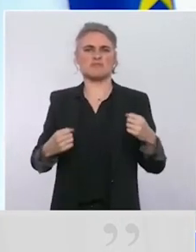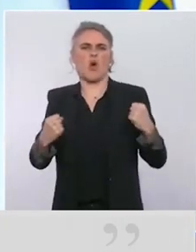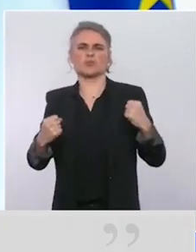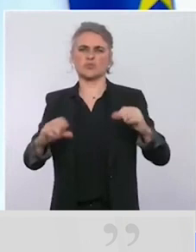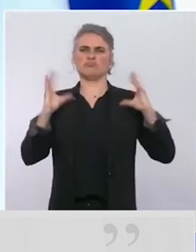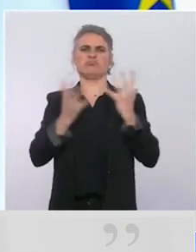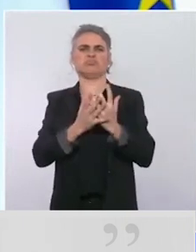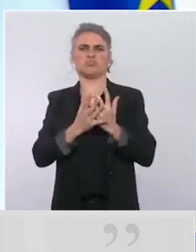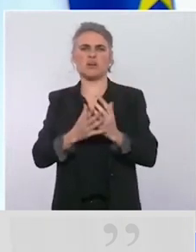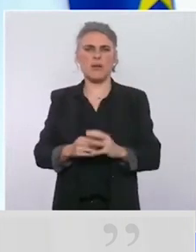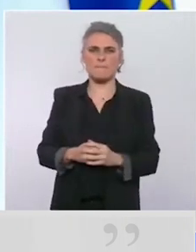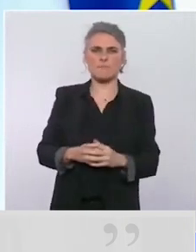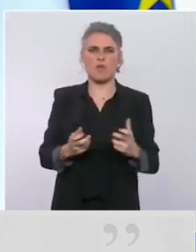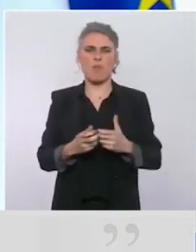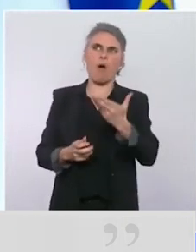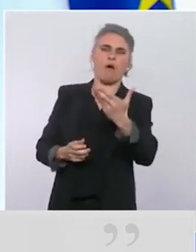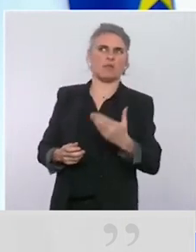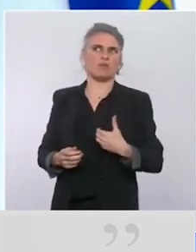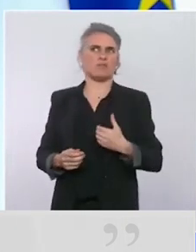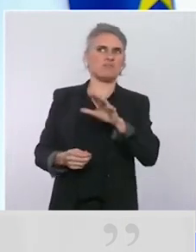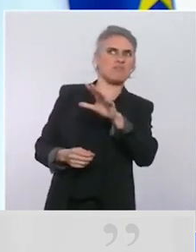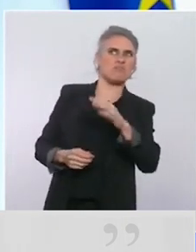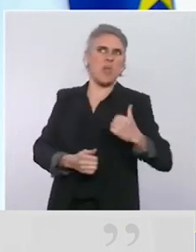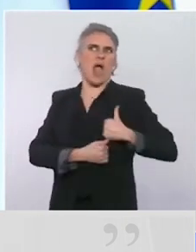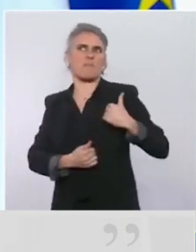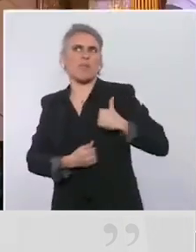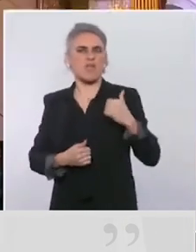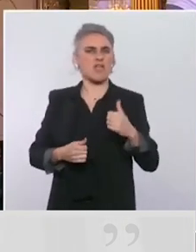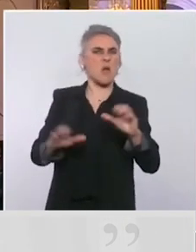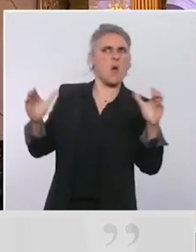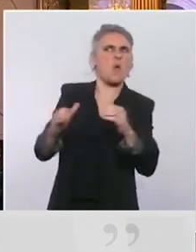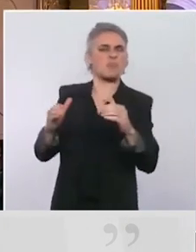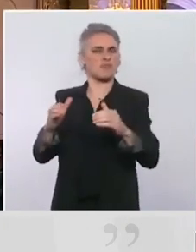Regardez, certains arrivent avec leurs armées ou leurs mercenaires ici et là.